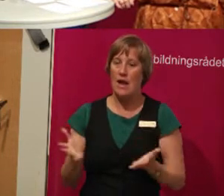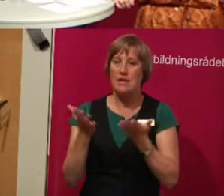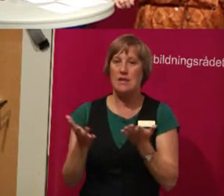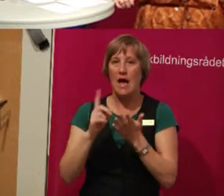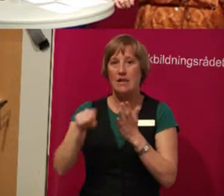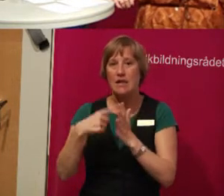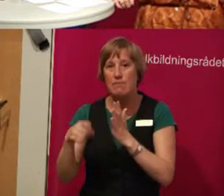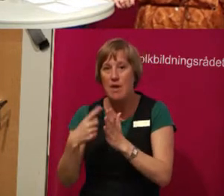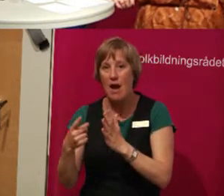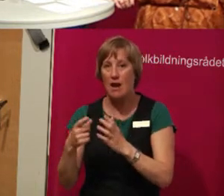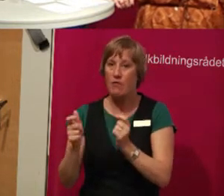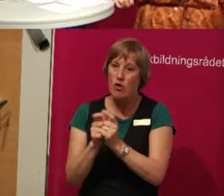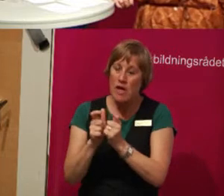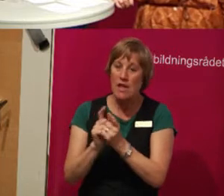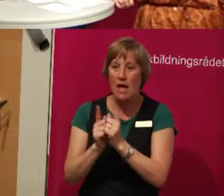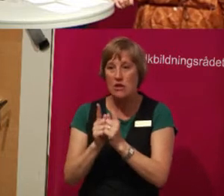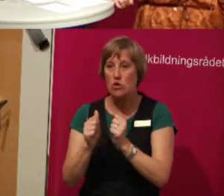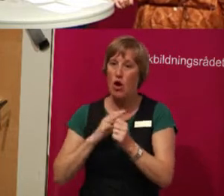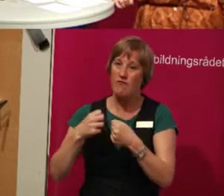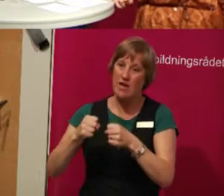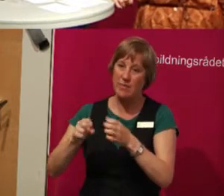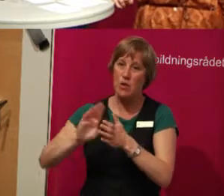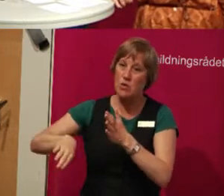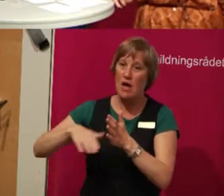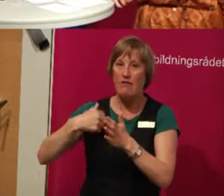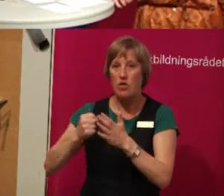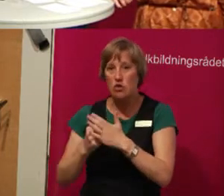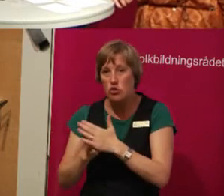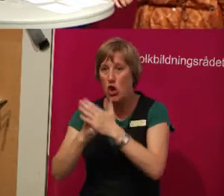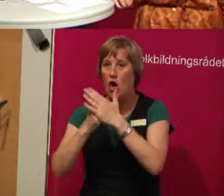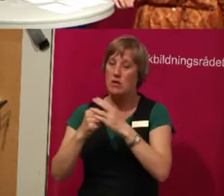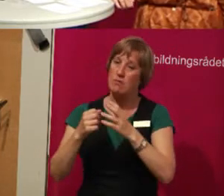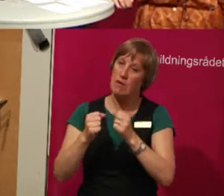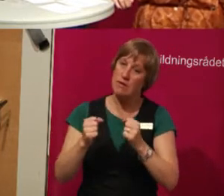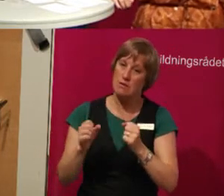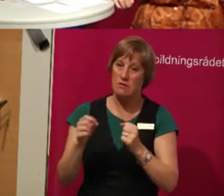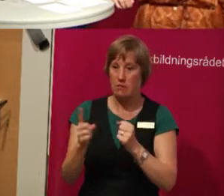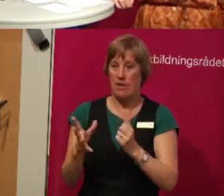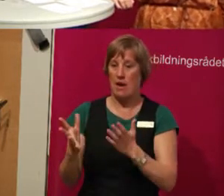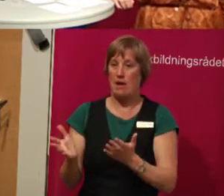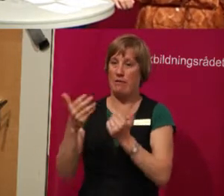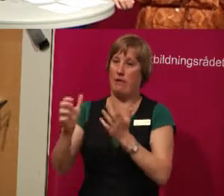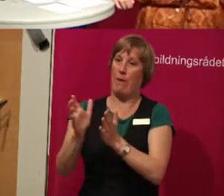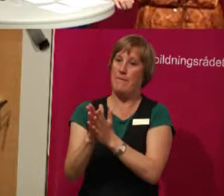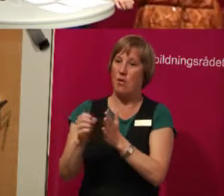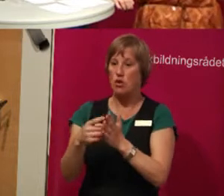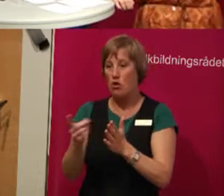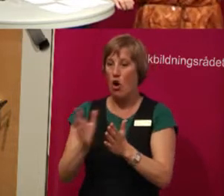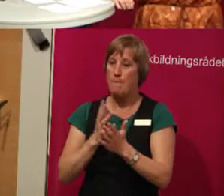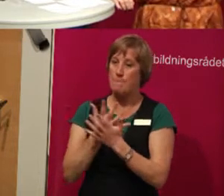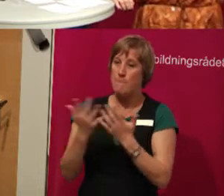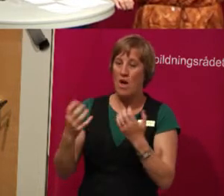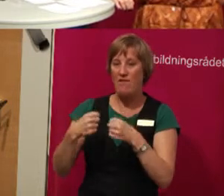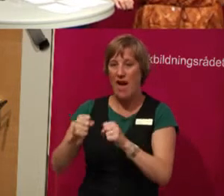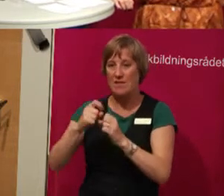ändå skulle ha sin verksamhet utan vårt stöd, men de är bra att fånga in för att de ger mycket timmar och så där. Det är en viktig fråga. Är det